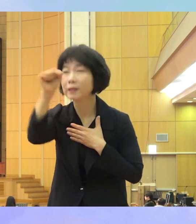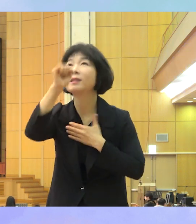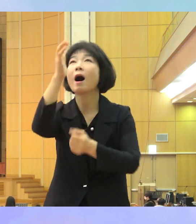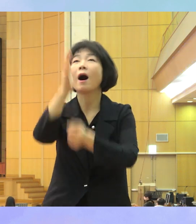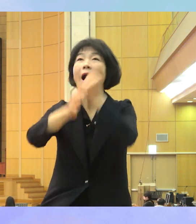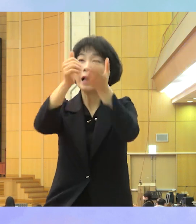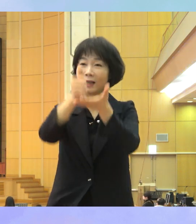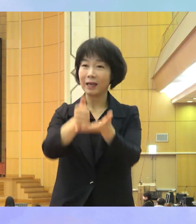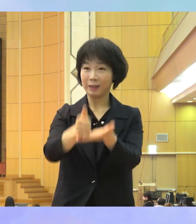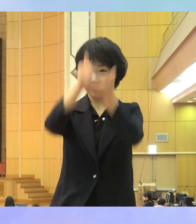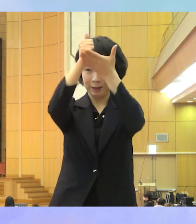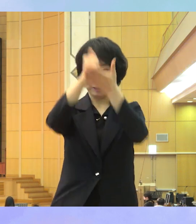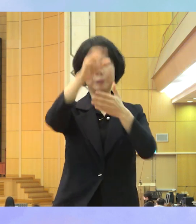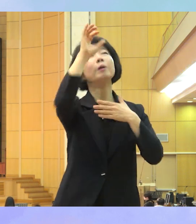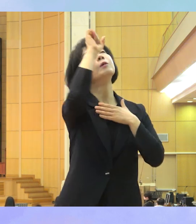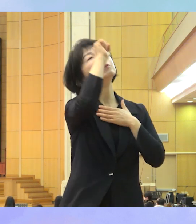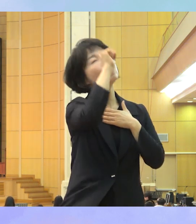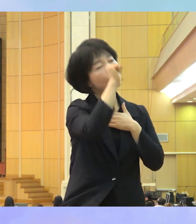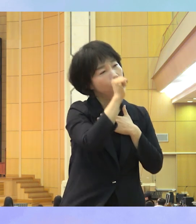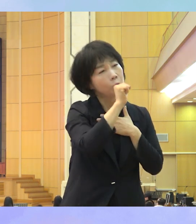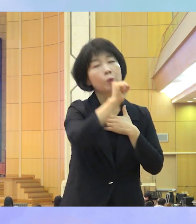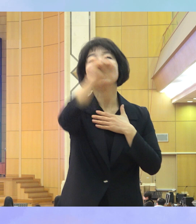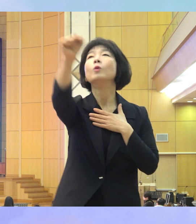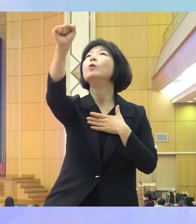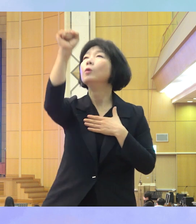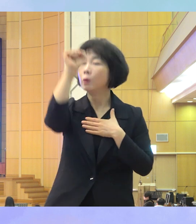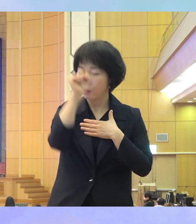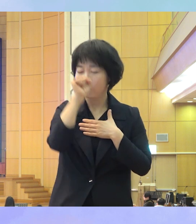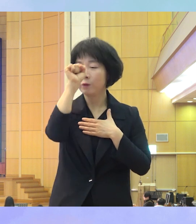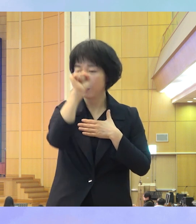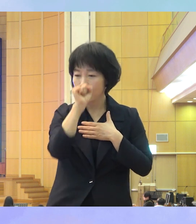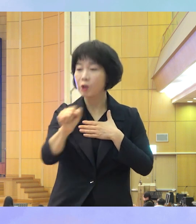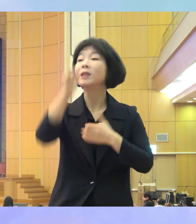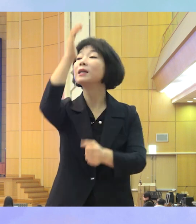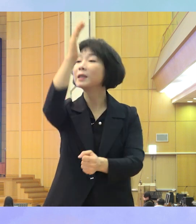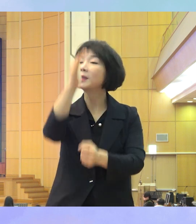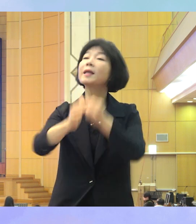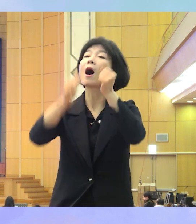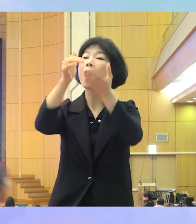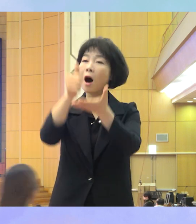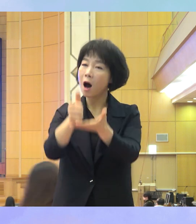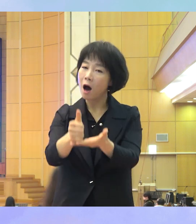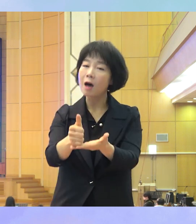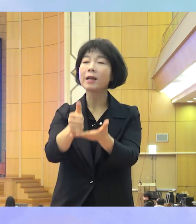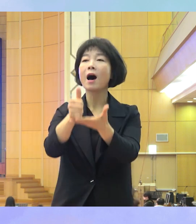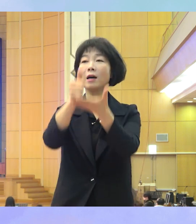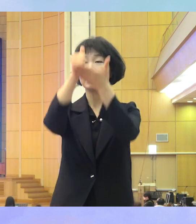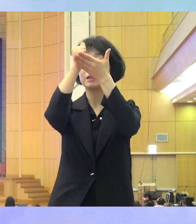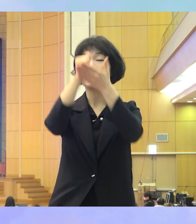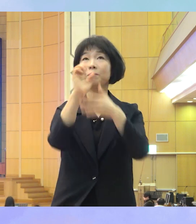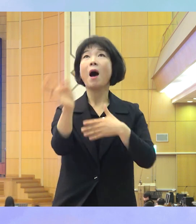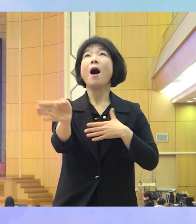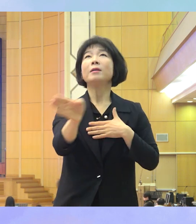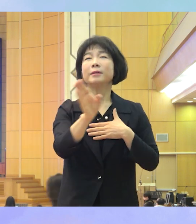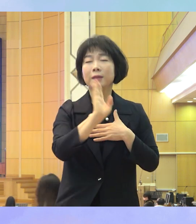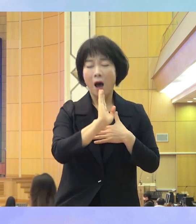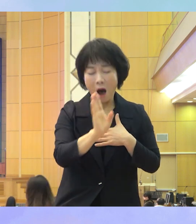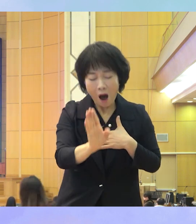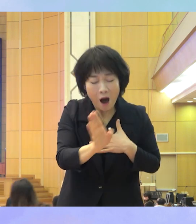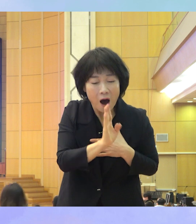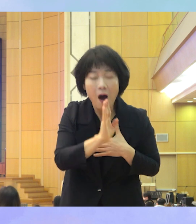좋으신 하나님 좋으신 하나님